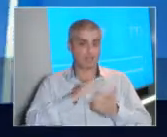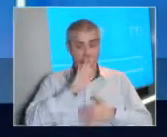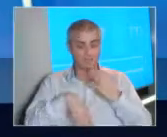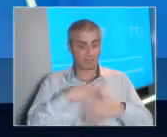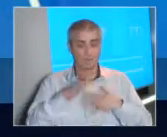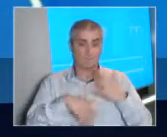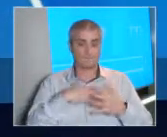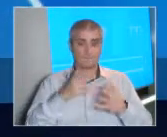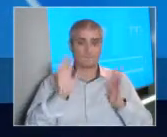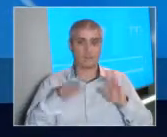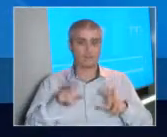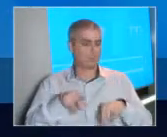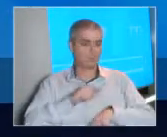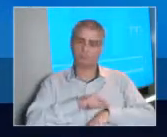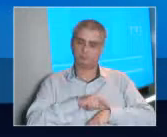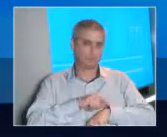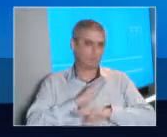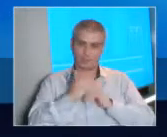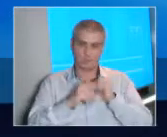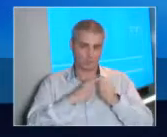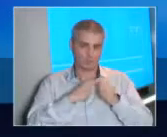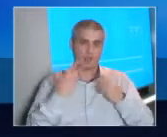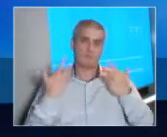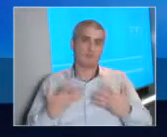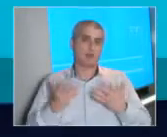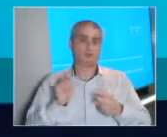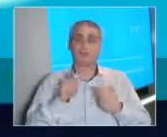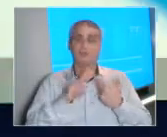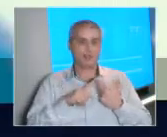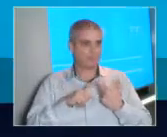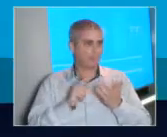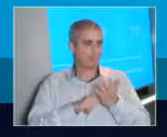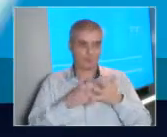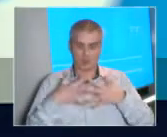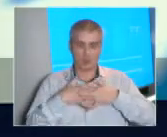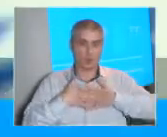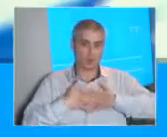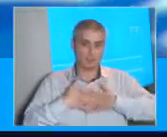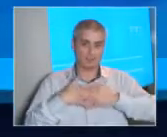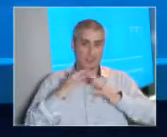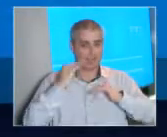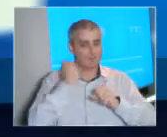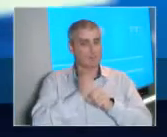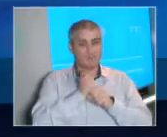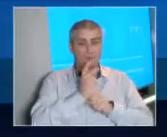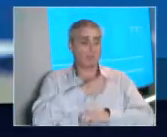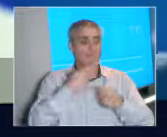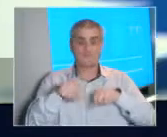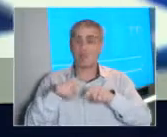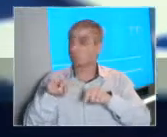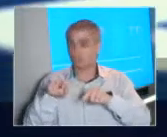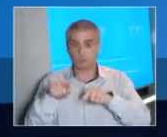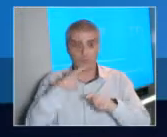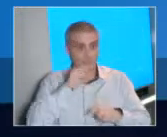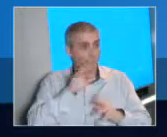הזה, גם הוא גוזל זמן אינסופי, הוא גם מחליש מאוד את הכנסת, כיוון שהקואליציה, רמת התפקוד, גם הוועדות, ולכן